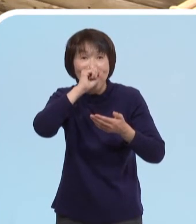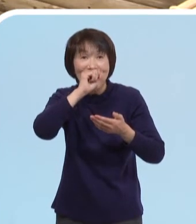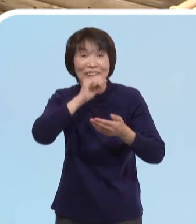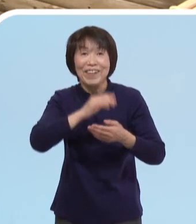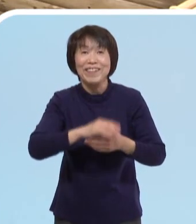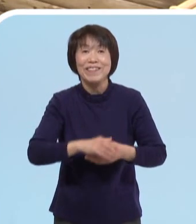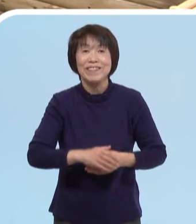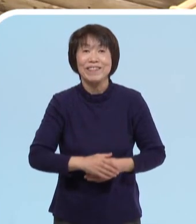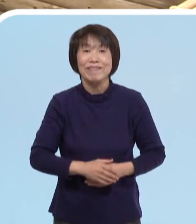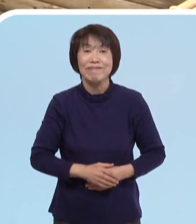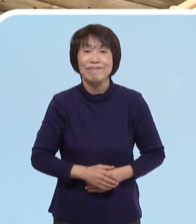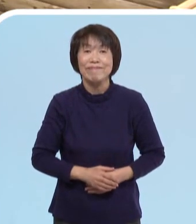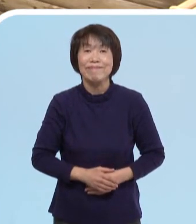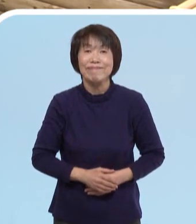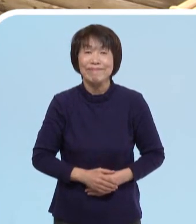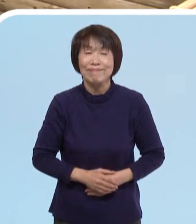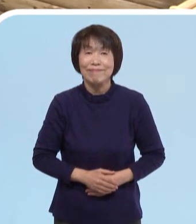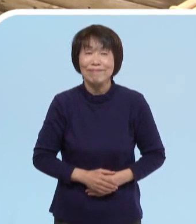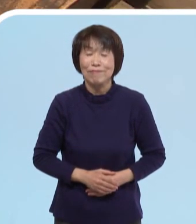です。